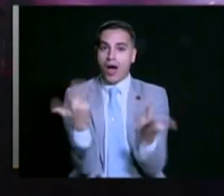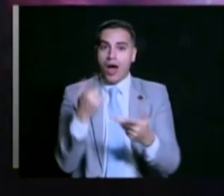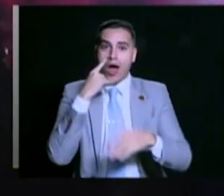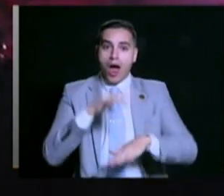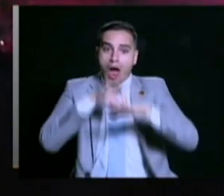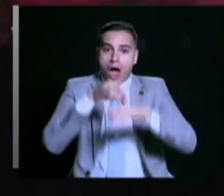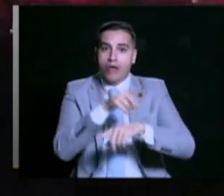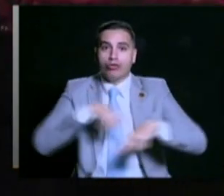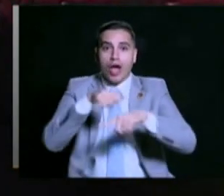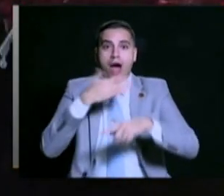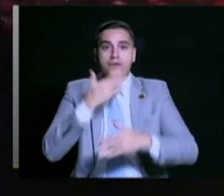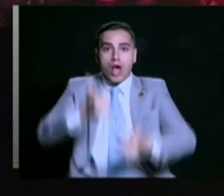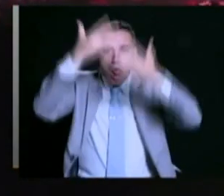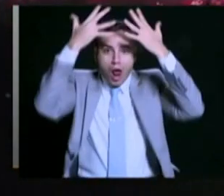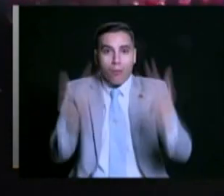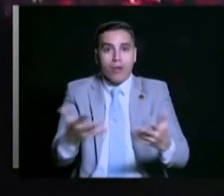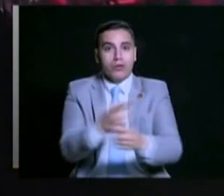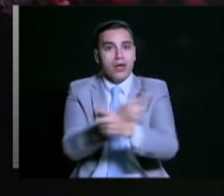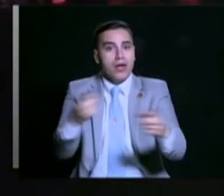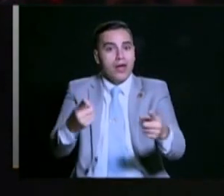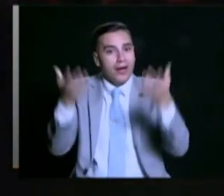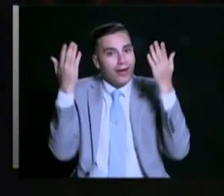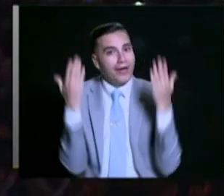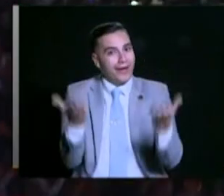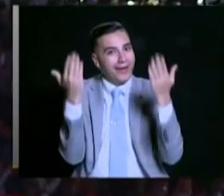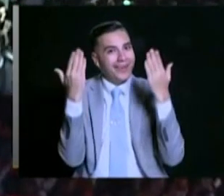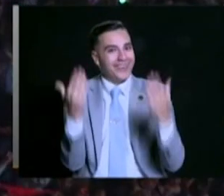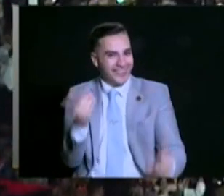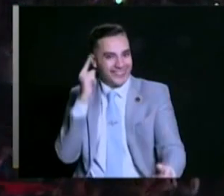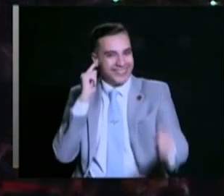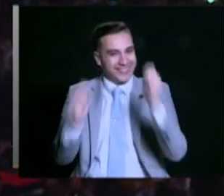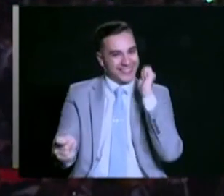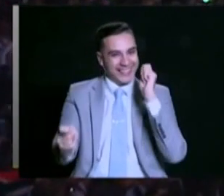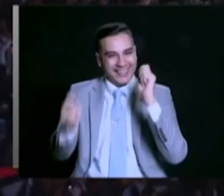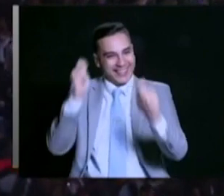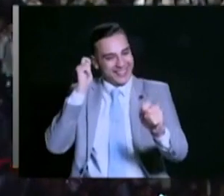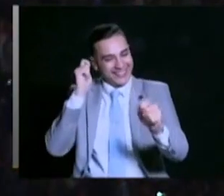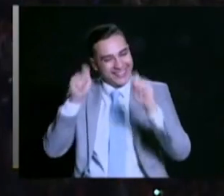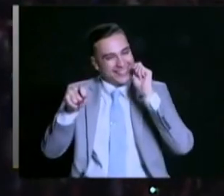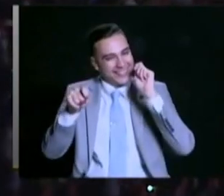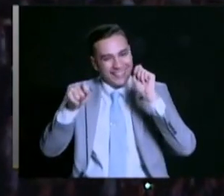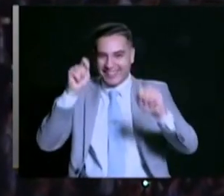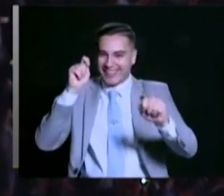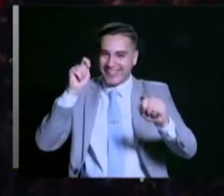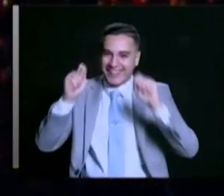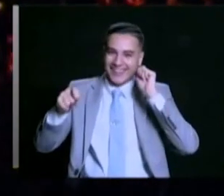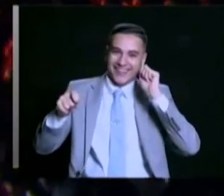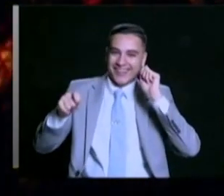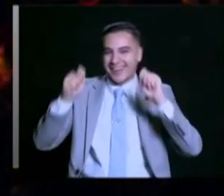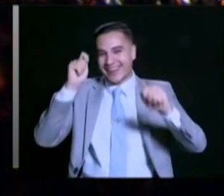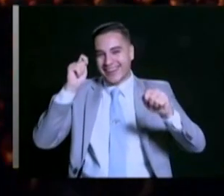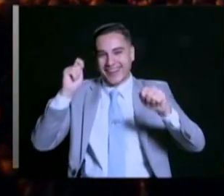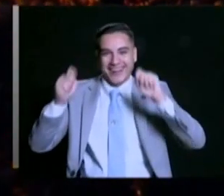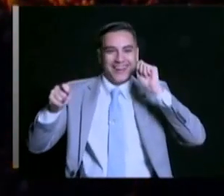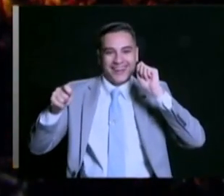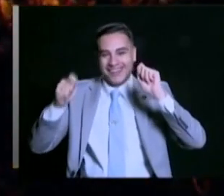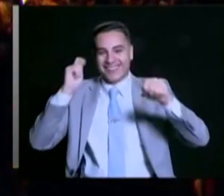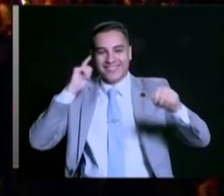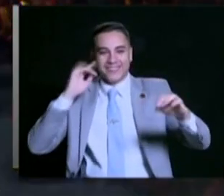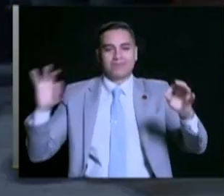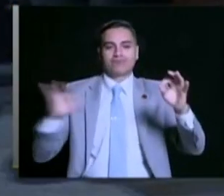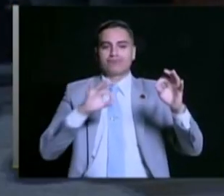مش جايين عشان ناخد تريند زي ما بيقولوا ولا جايين علشان نطلع على الهواء نعمل رقصه او نعمل حاجه معينه